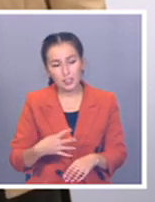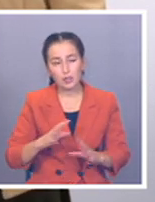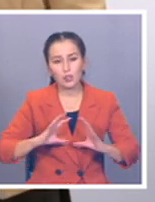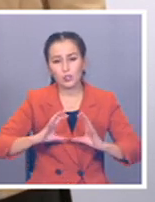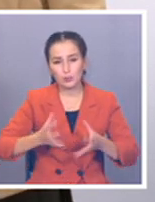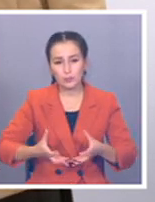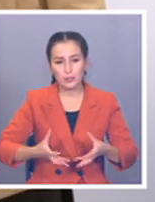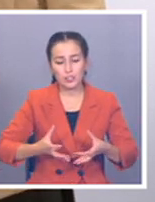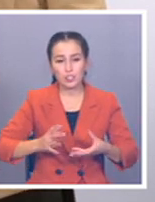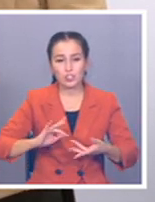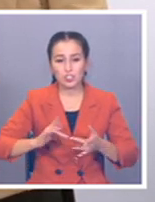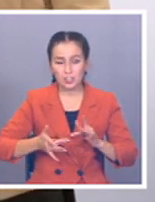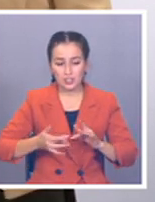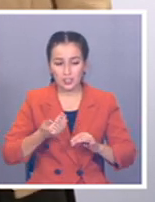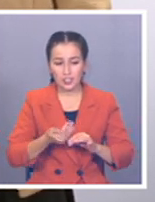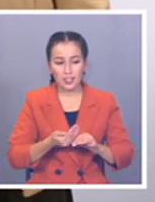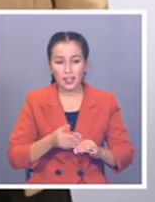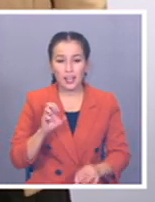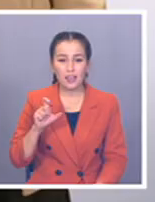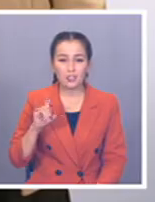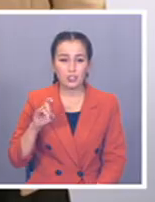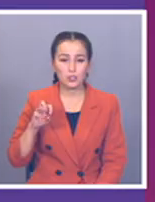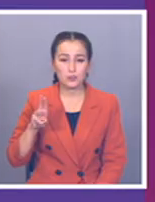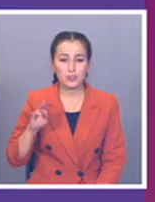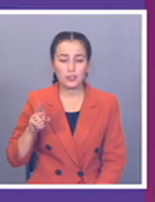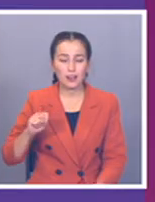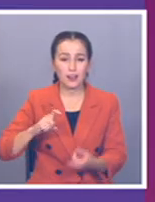желі, эргономикаға қатысты ұғым.